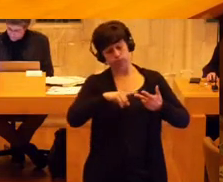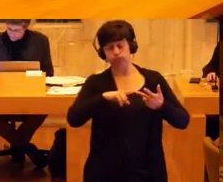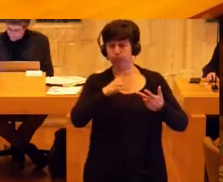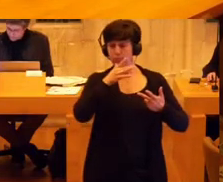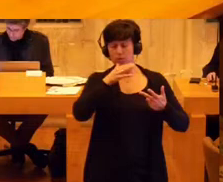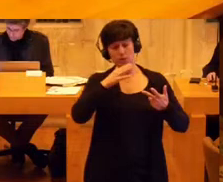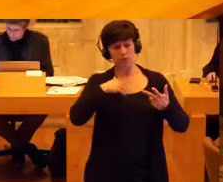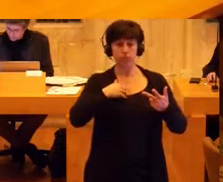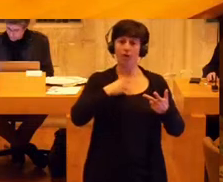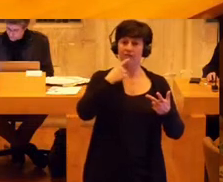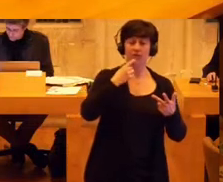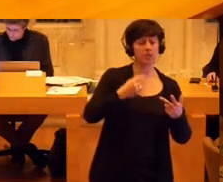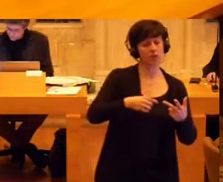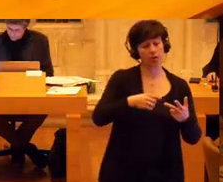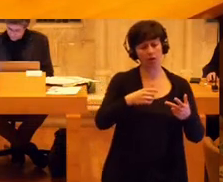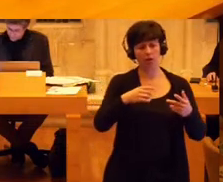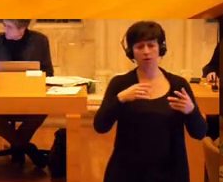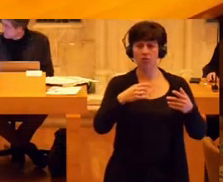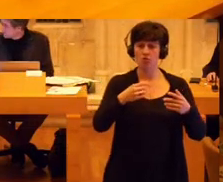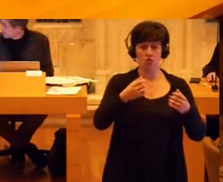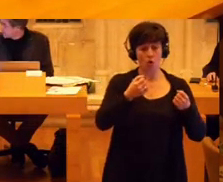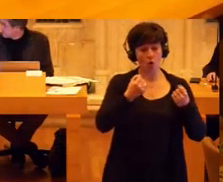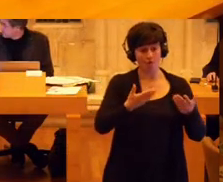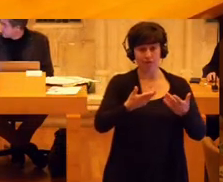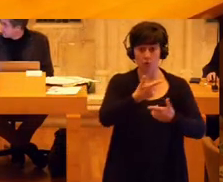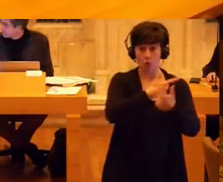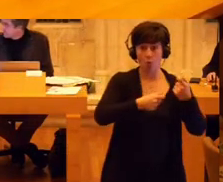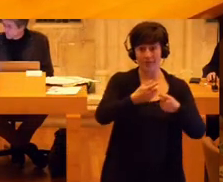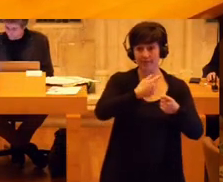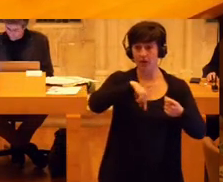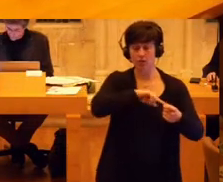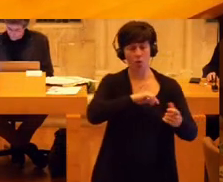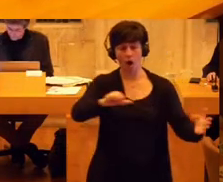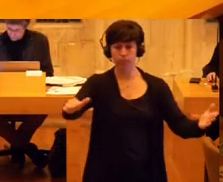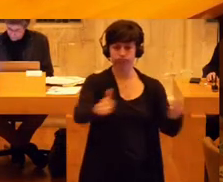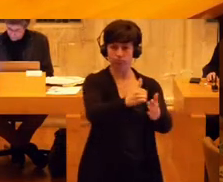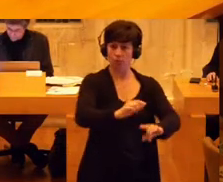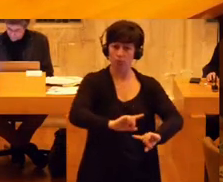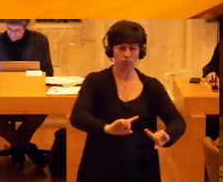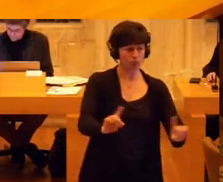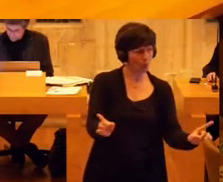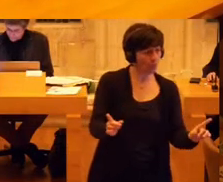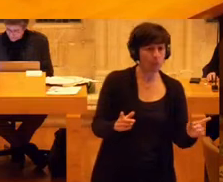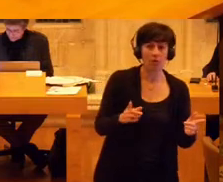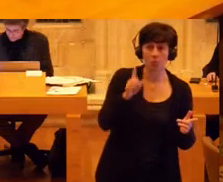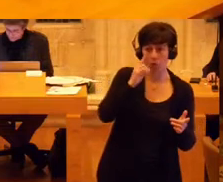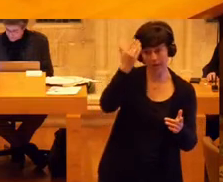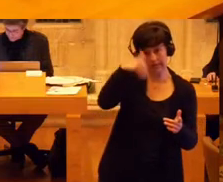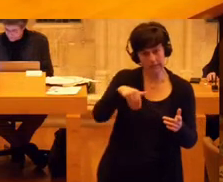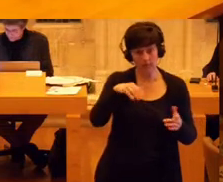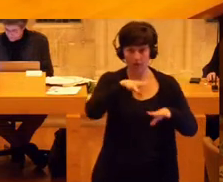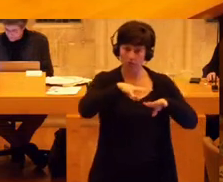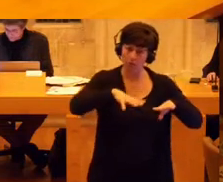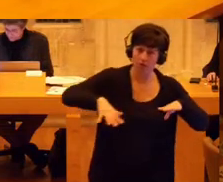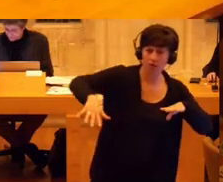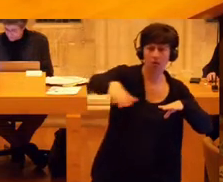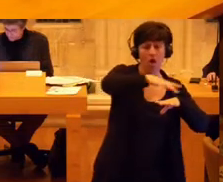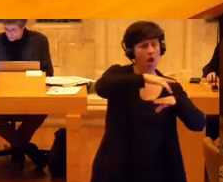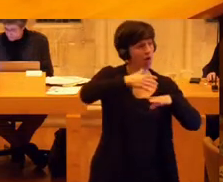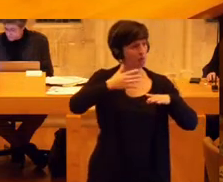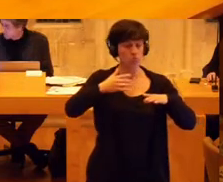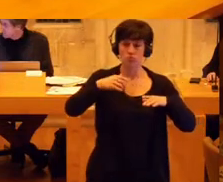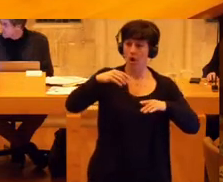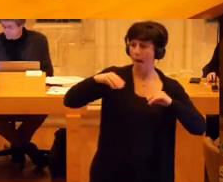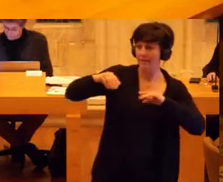de faire une croix sur cette offre commerciale qui est extrêmement importante pour le quartier et qui se voit fréquentée évidemment